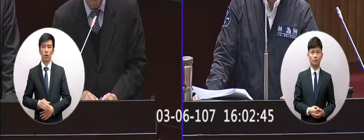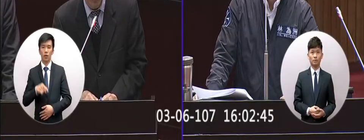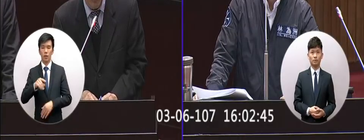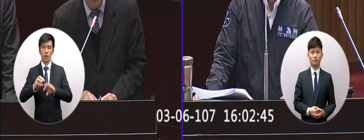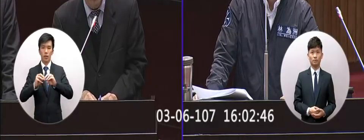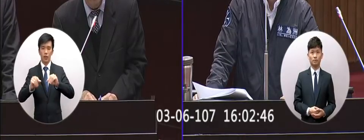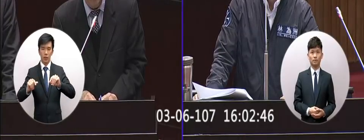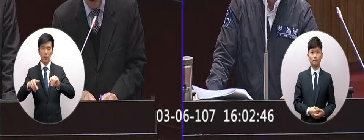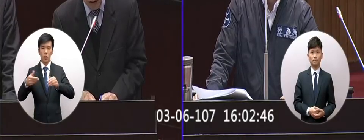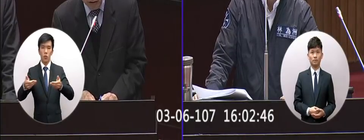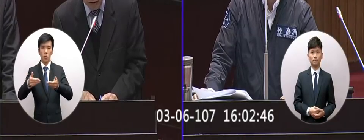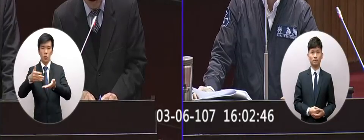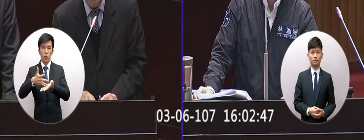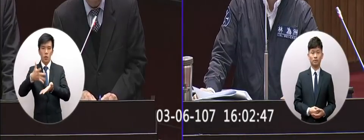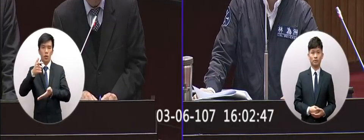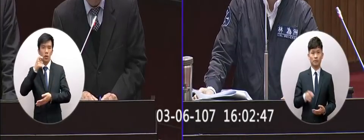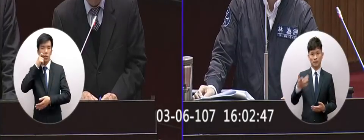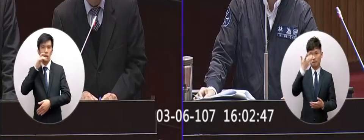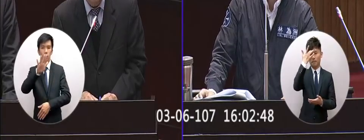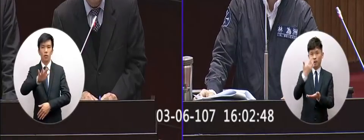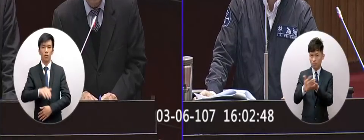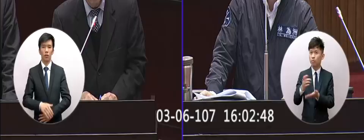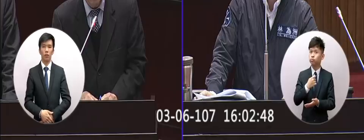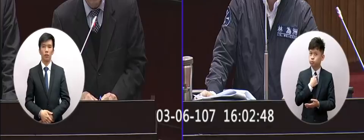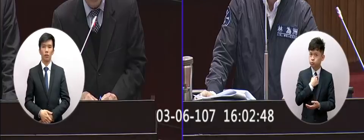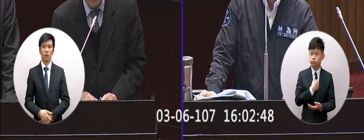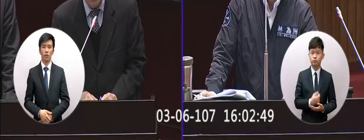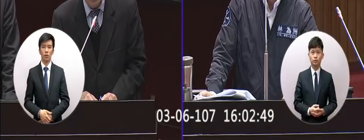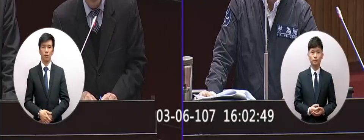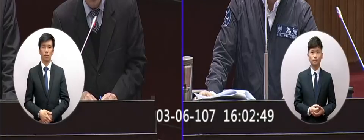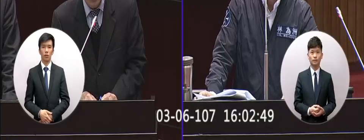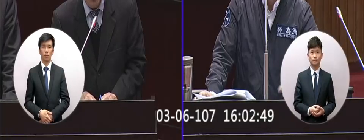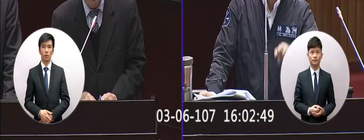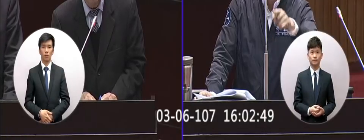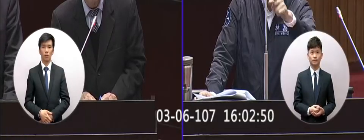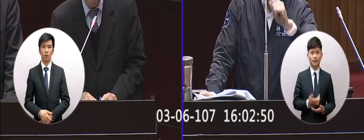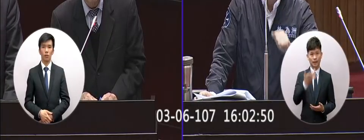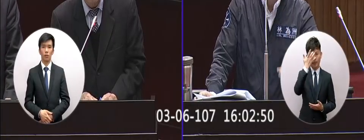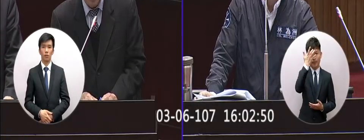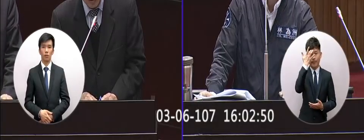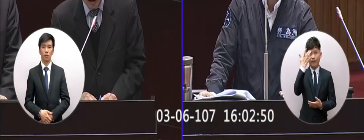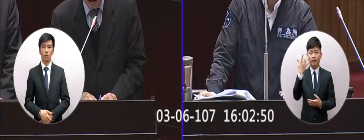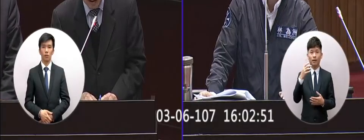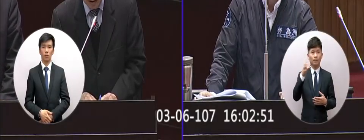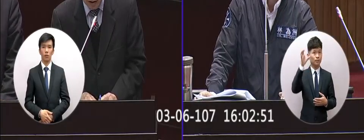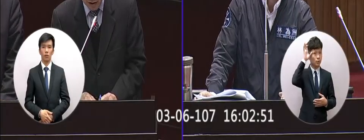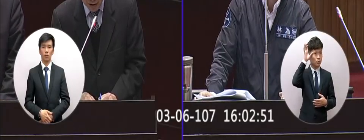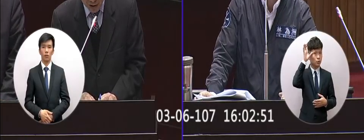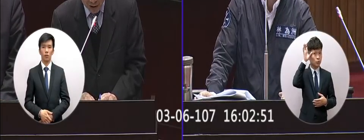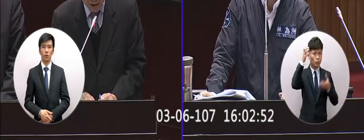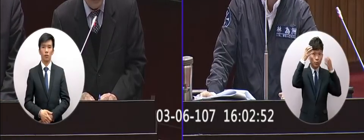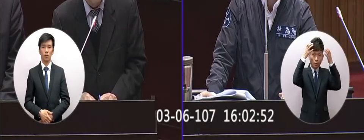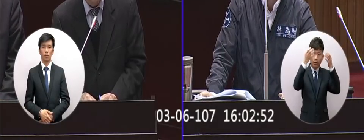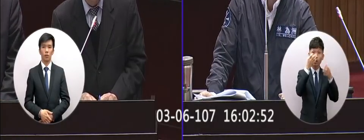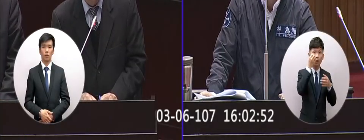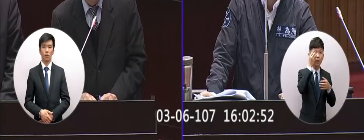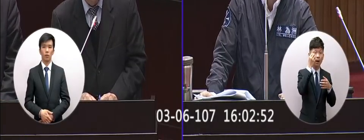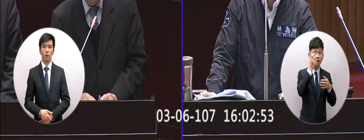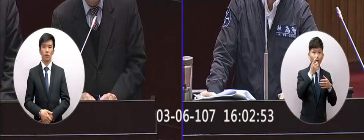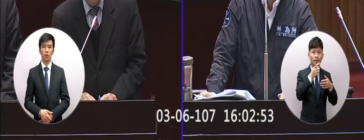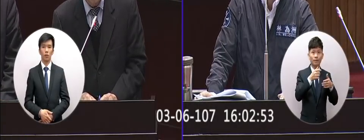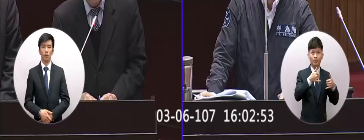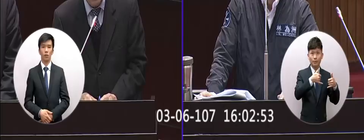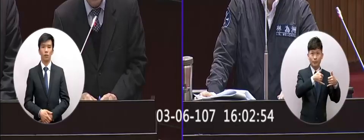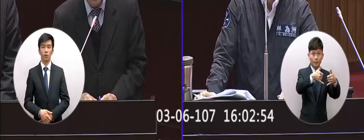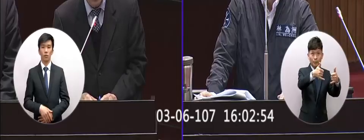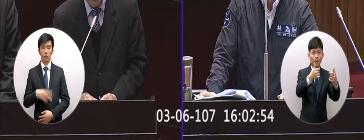地取得比较困难一点， 要克服困难呐， 啊。第二就是在， 哦，再困难也不会比苏花高哦，苏花改哦更困